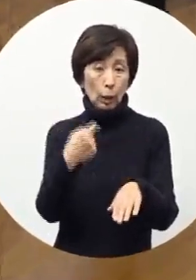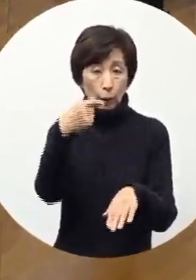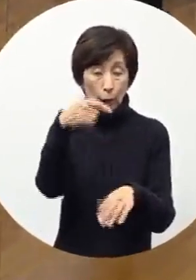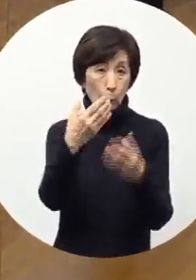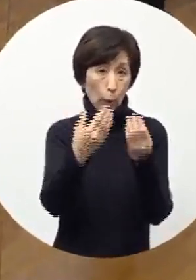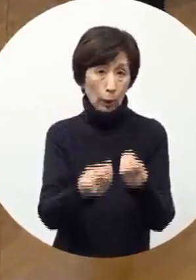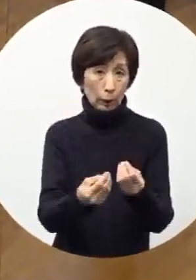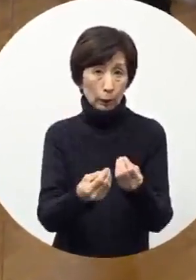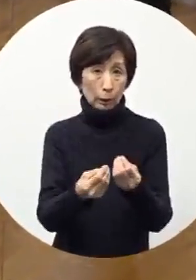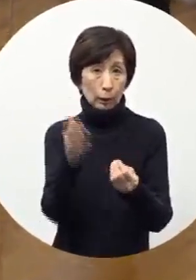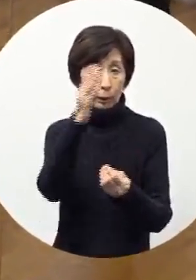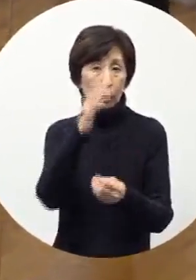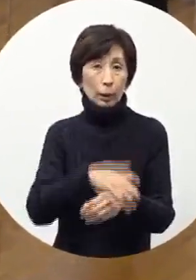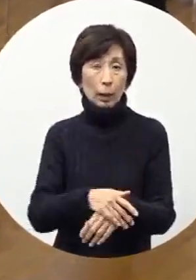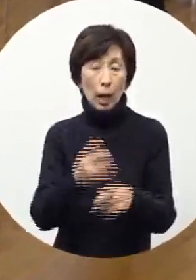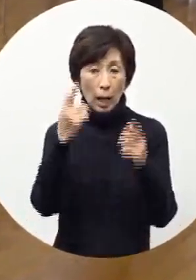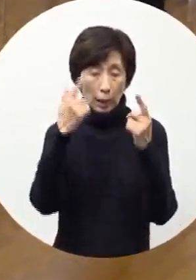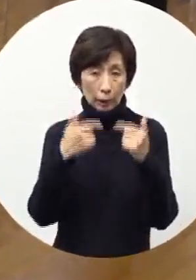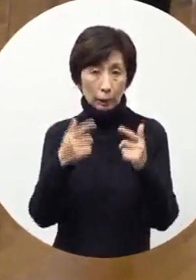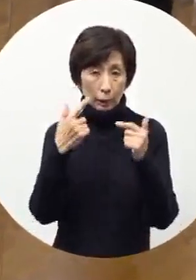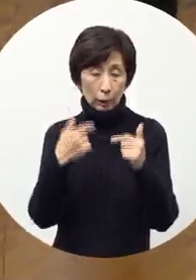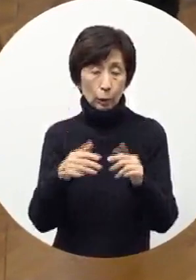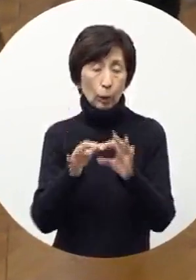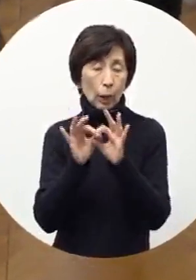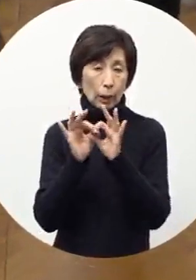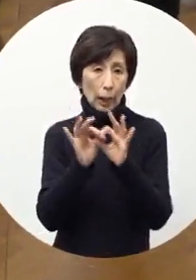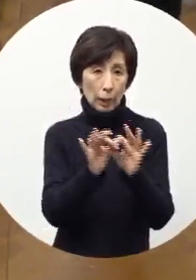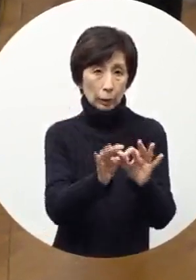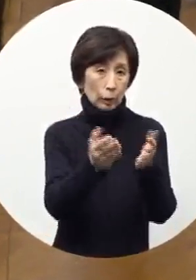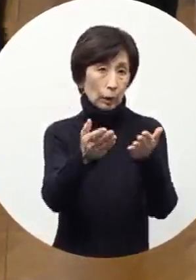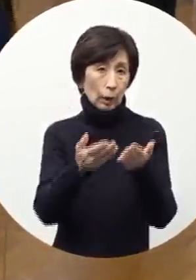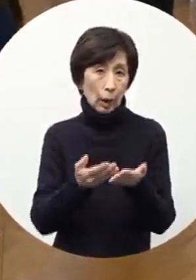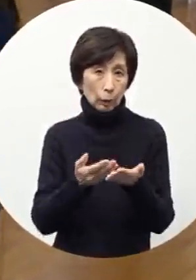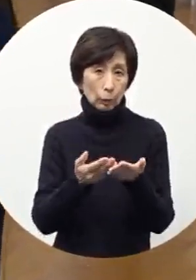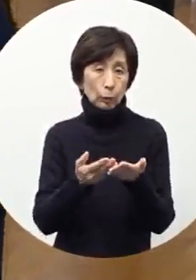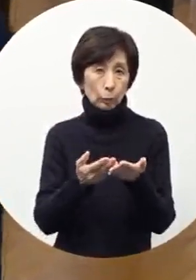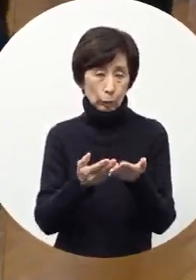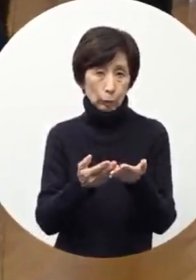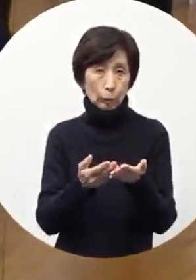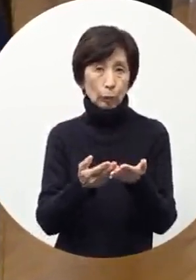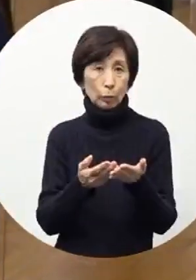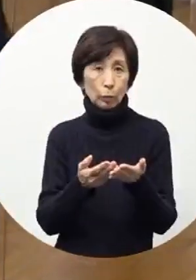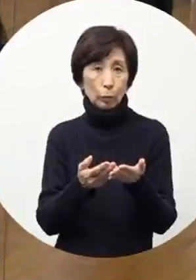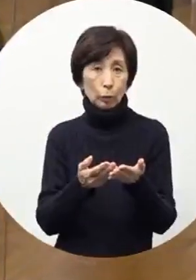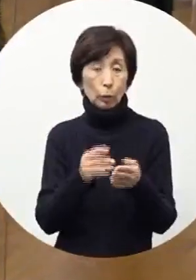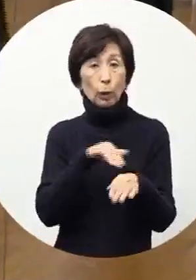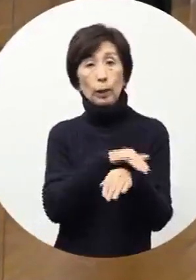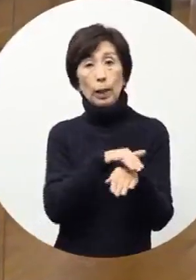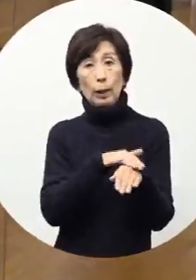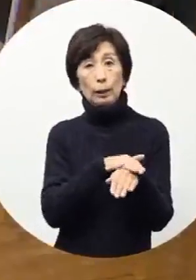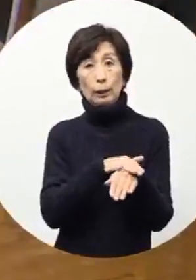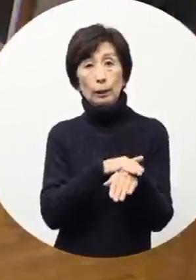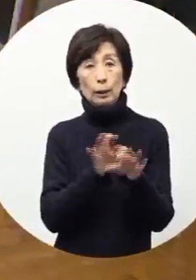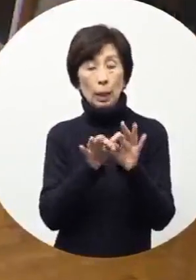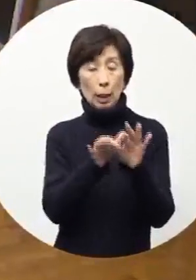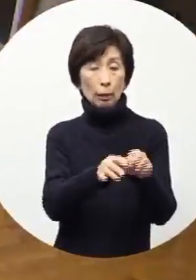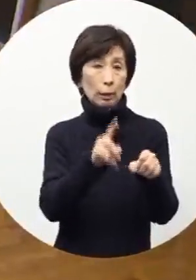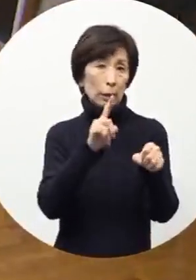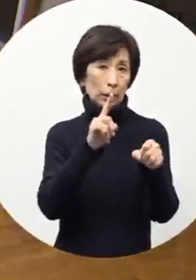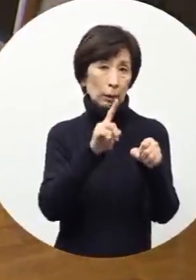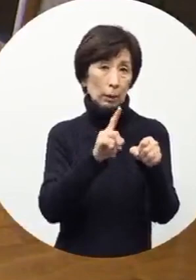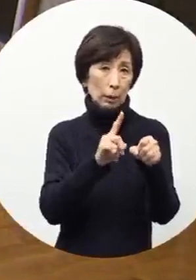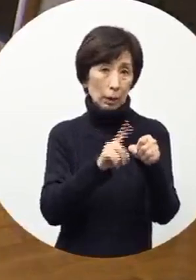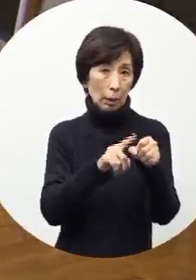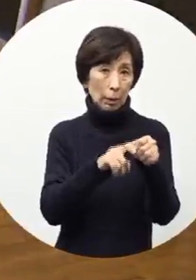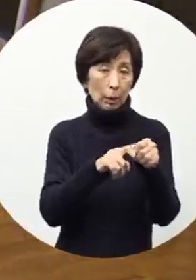やっていただくためのレッスン、つまり継続することが一番大事で、その継続していただくための方法、体一つで